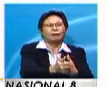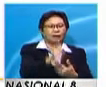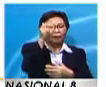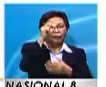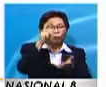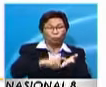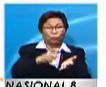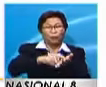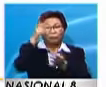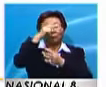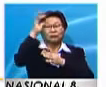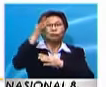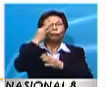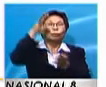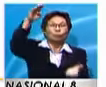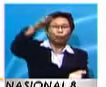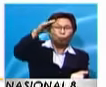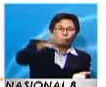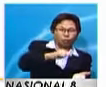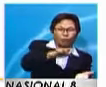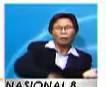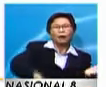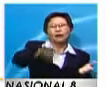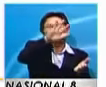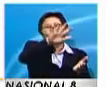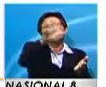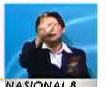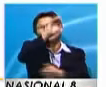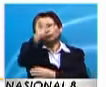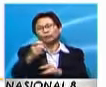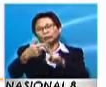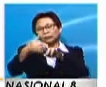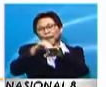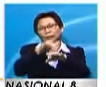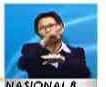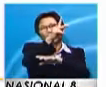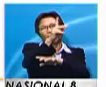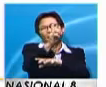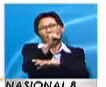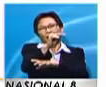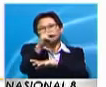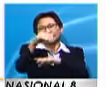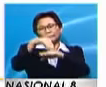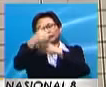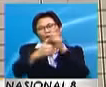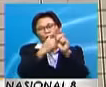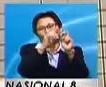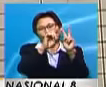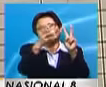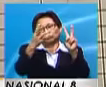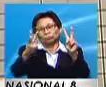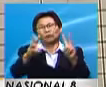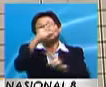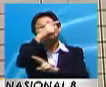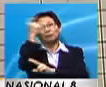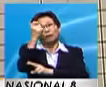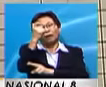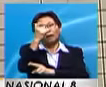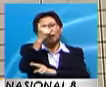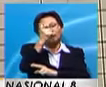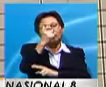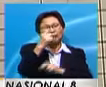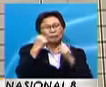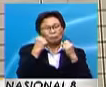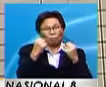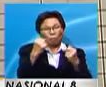kerajaan persekutuan dijangka terus berkurangan kepada sekitar 50300 daripada gnc pada 2016 ini berikutan langkah